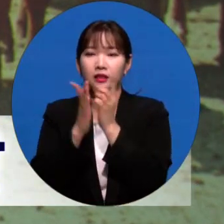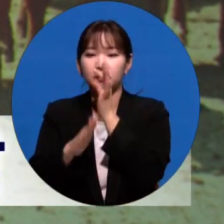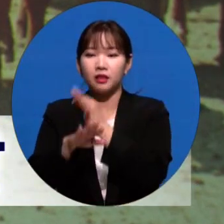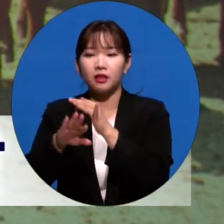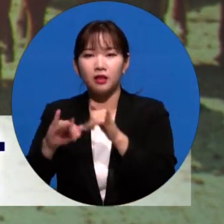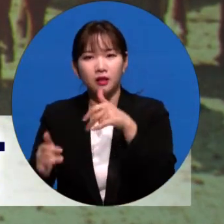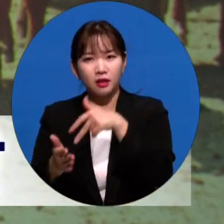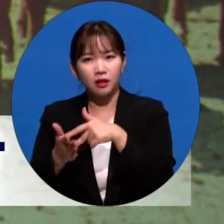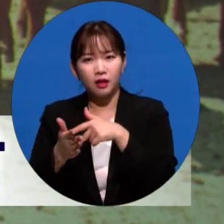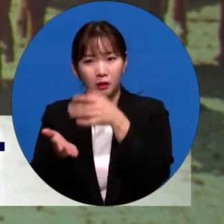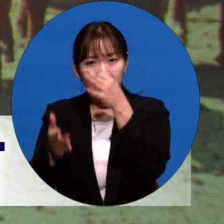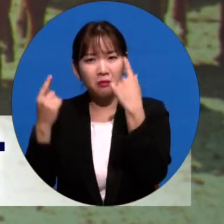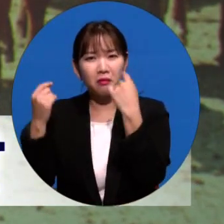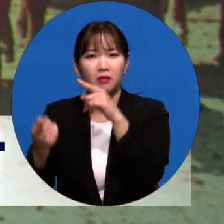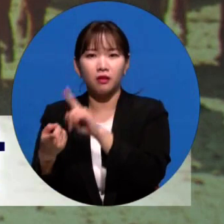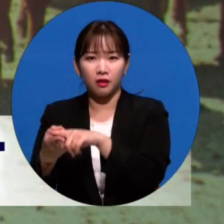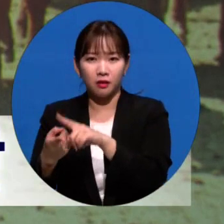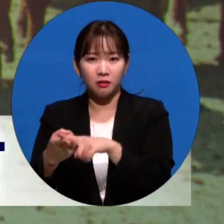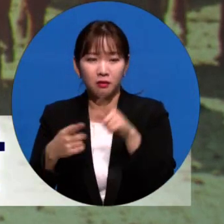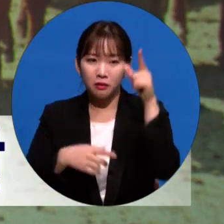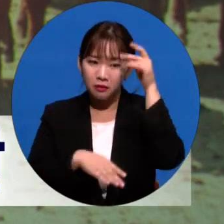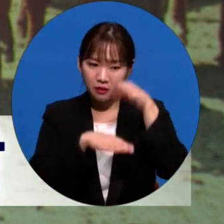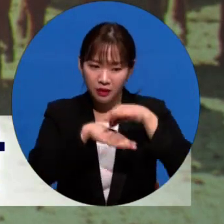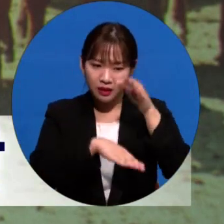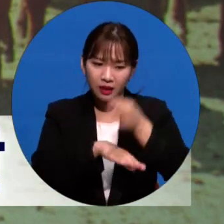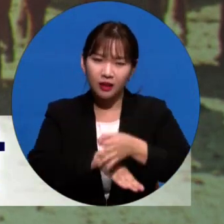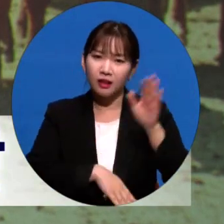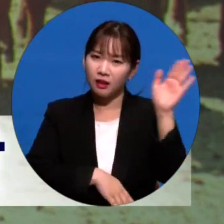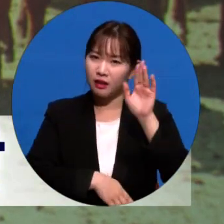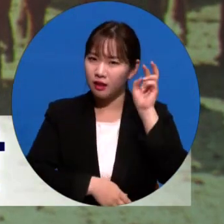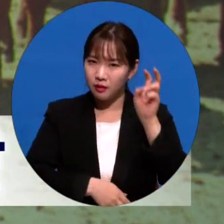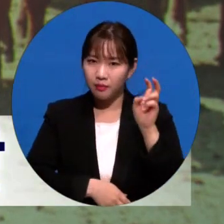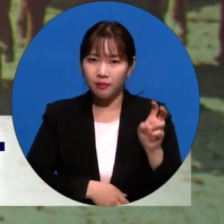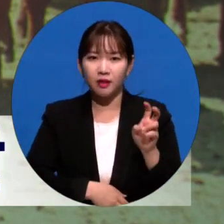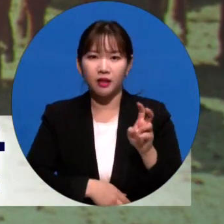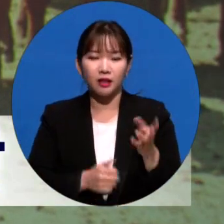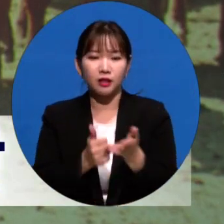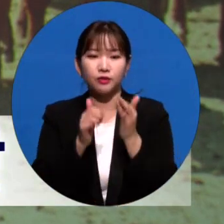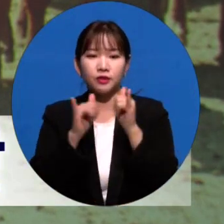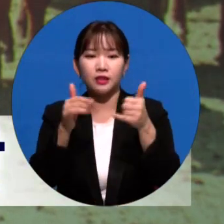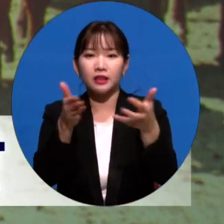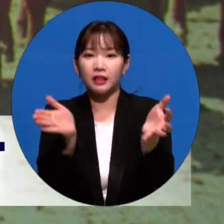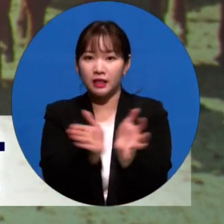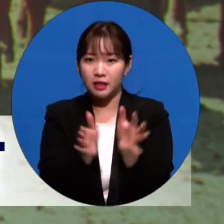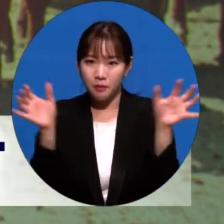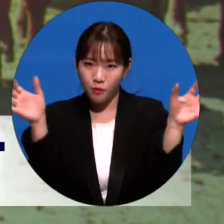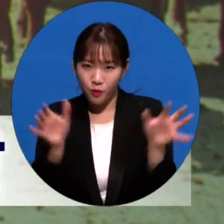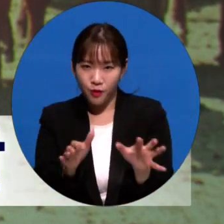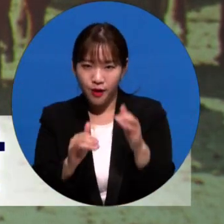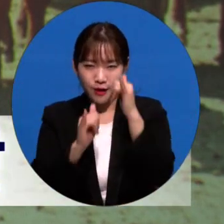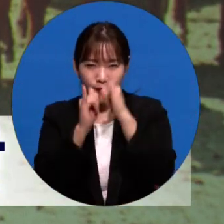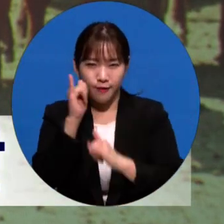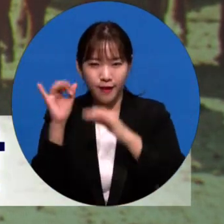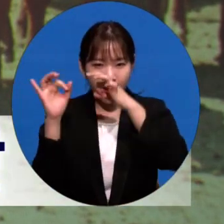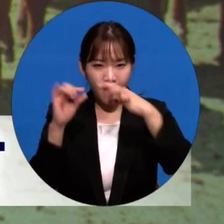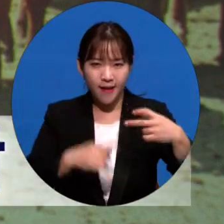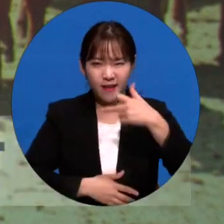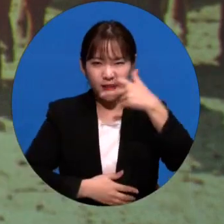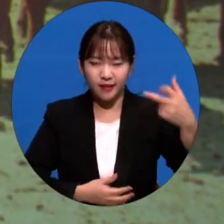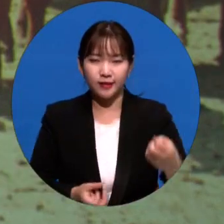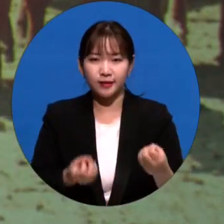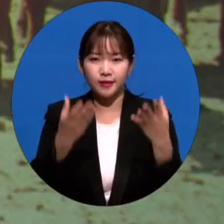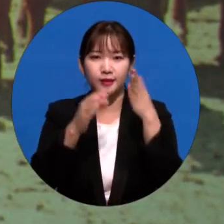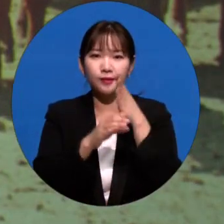요지부동입니다. 소고기 소비마저 부진할 것으로 우려된 가운데 생산자 단체를 중심으로 역대급 할인 행사가 열리고